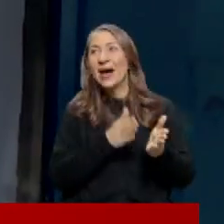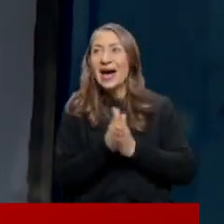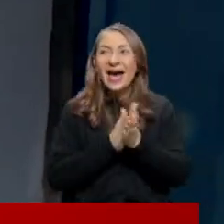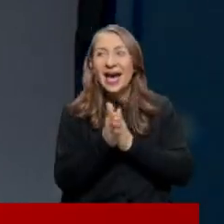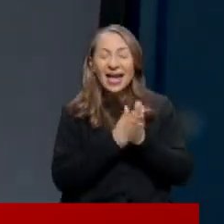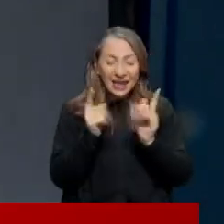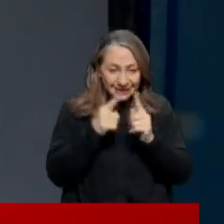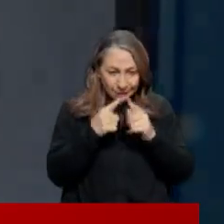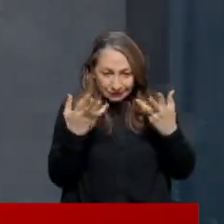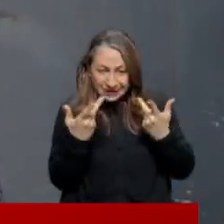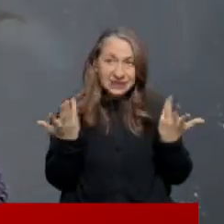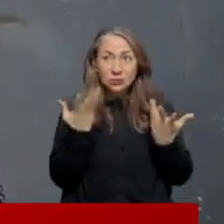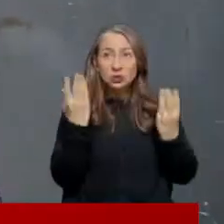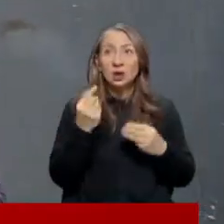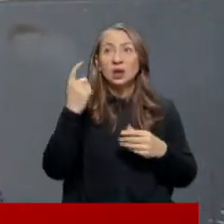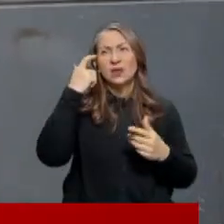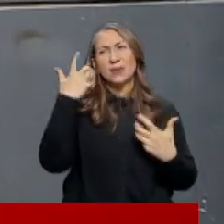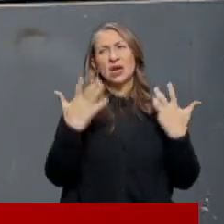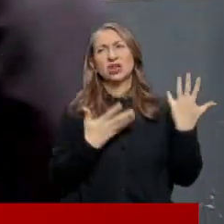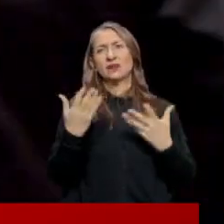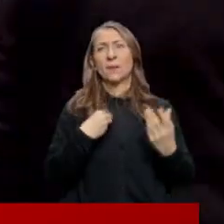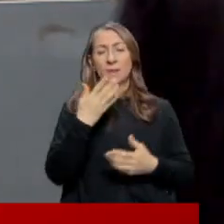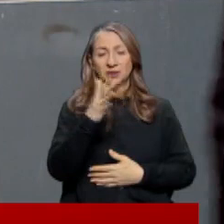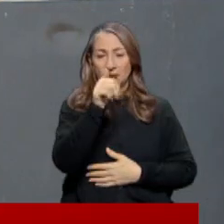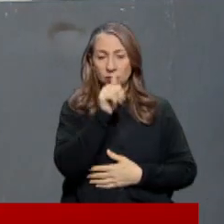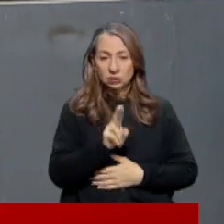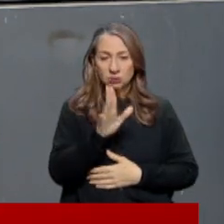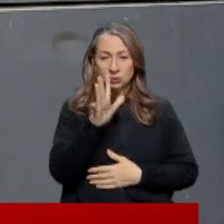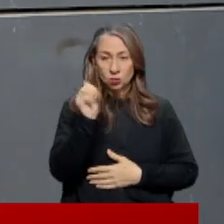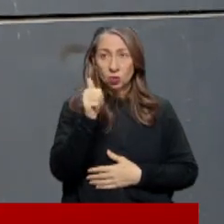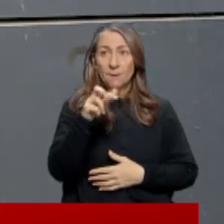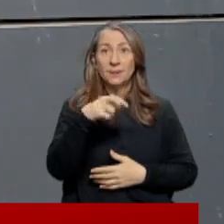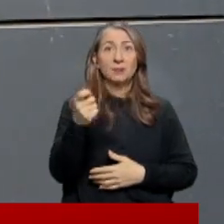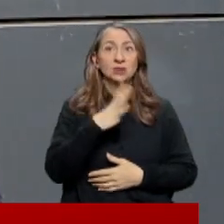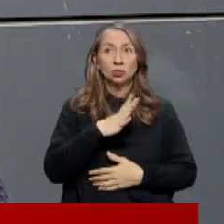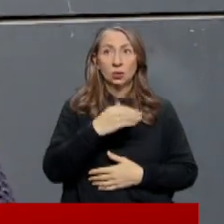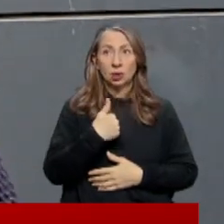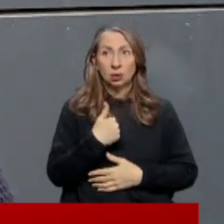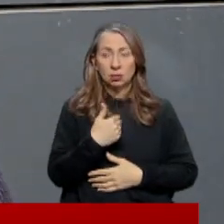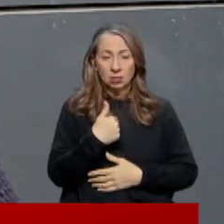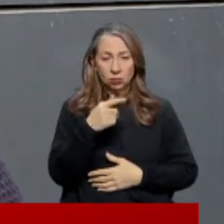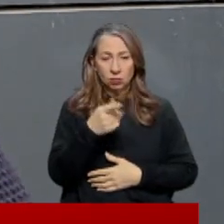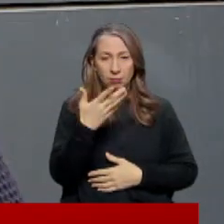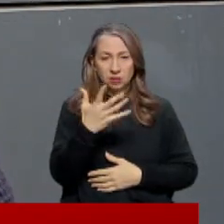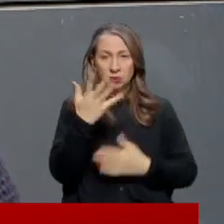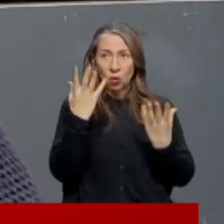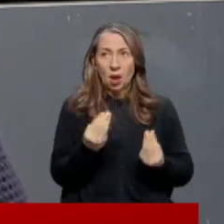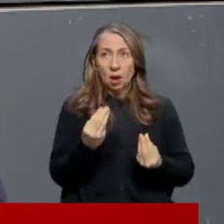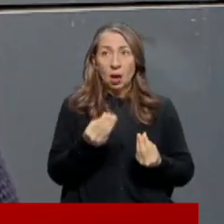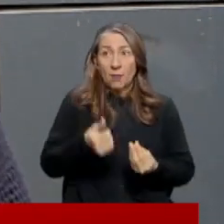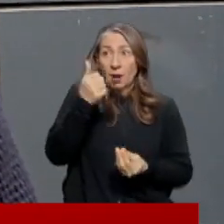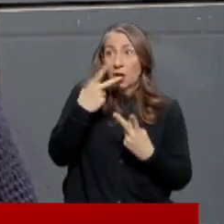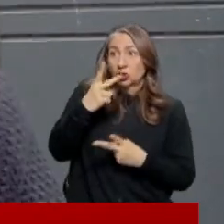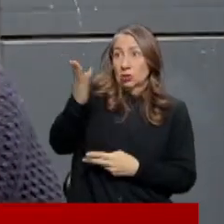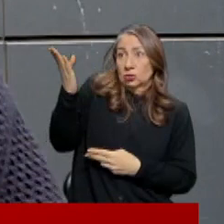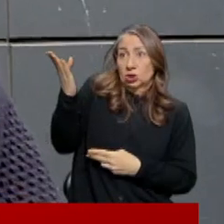olabilmenin hesabını yapıyor. Kafamızı bulandırdılar. 5675 gün prim istiyorlar bizden. Yani biz bunu 5000 olarak bakan da